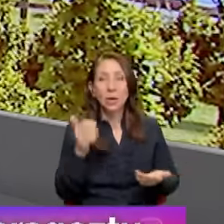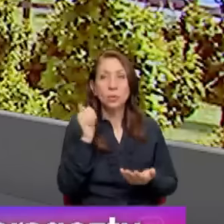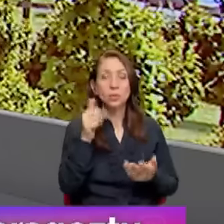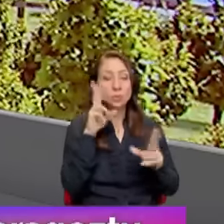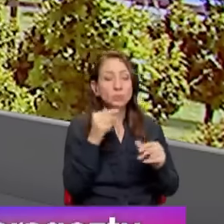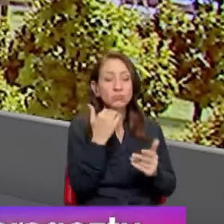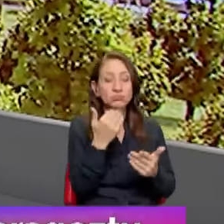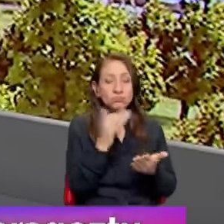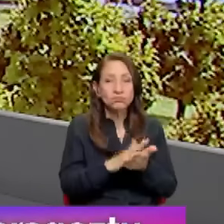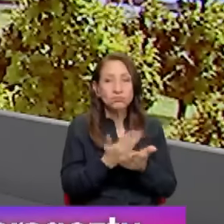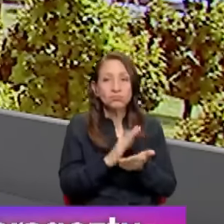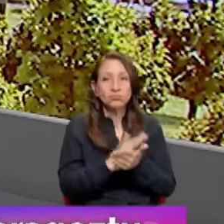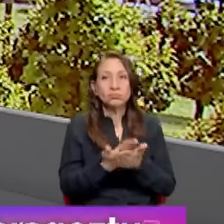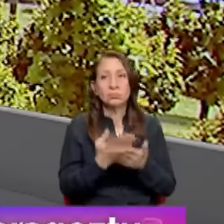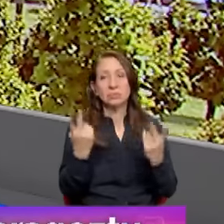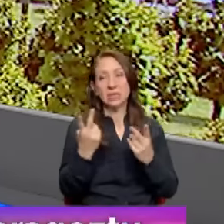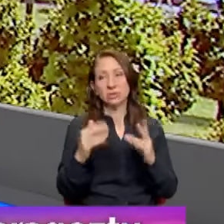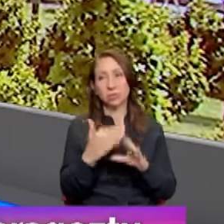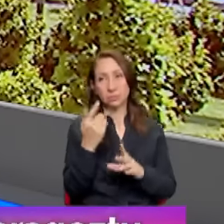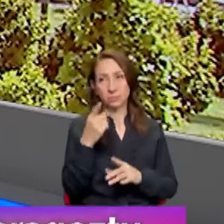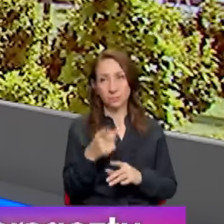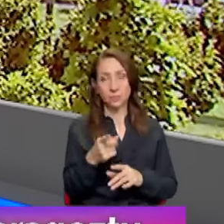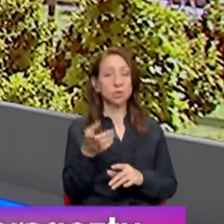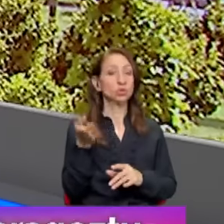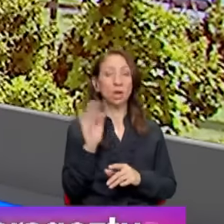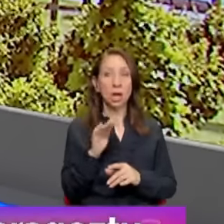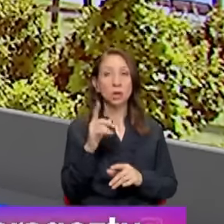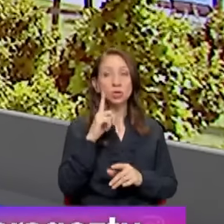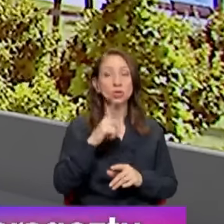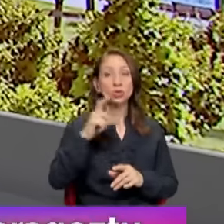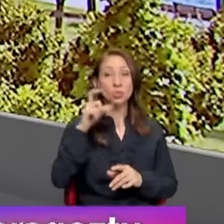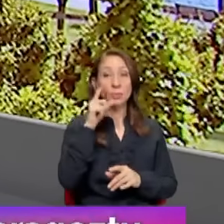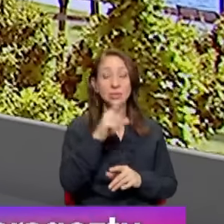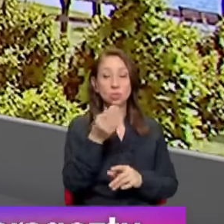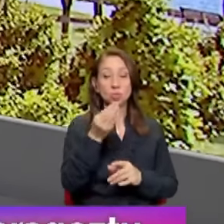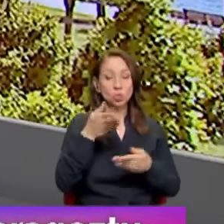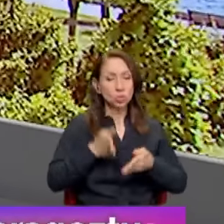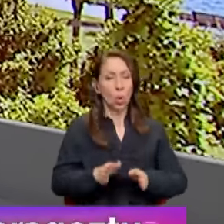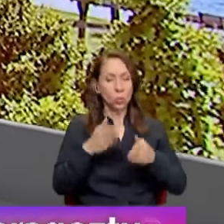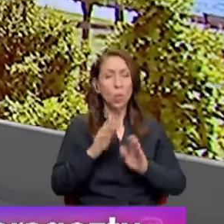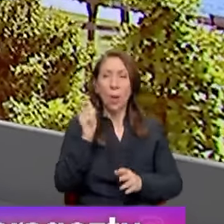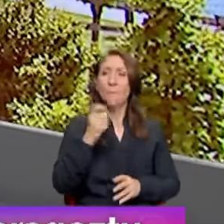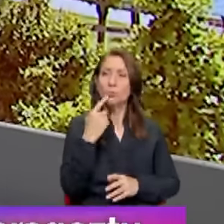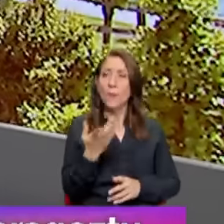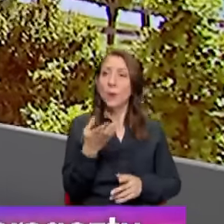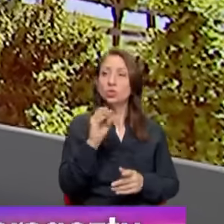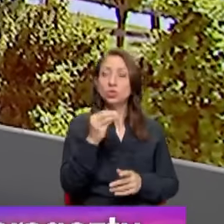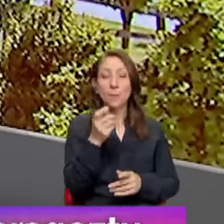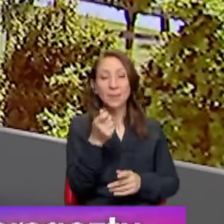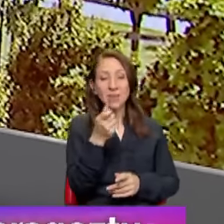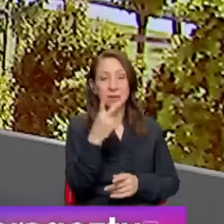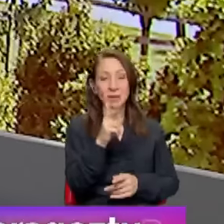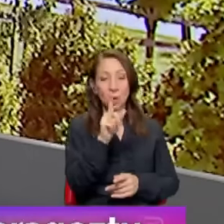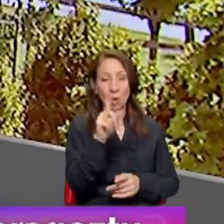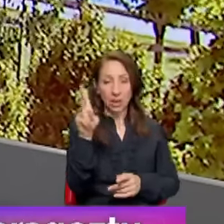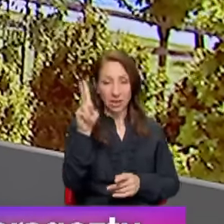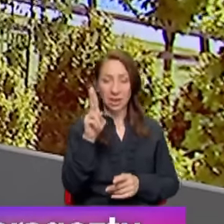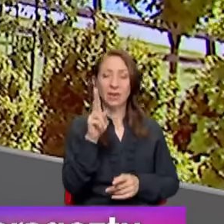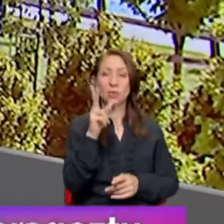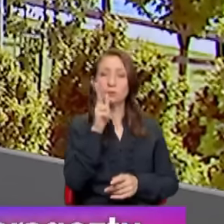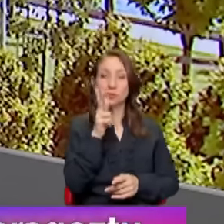uyku uyumuyoruz gelen mesajlar arasında sonra cumhurbaşkanı çocuk yapın diyor fakat çocuk parası 2017'de 300